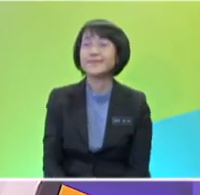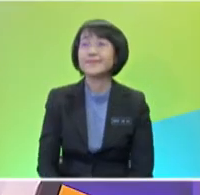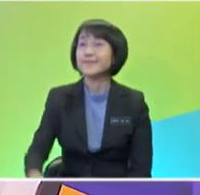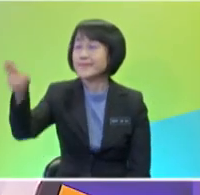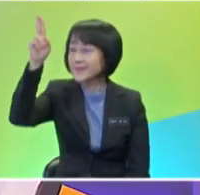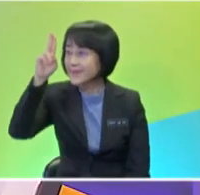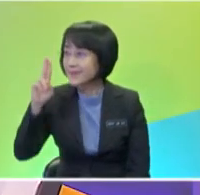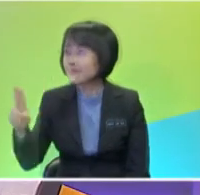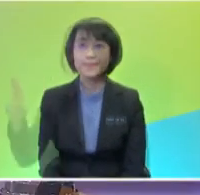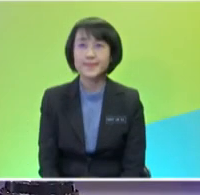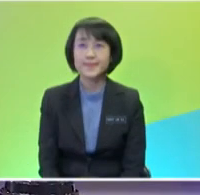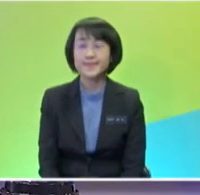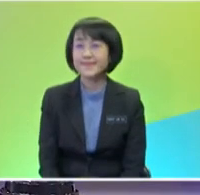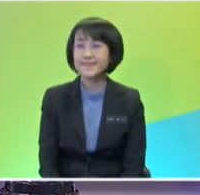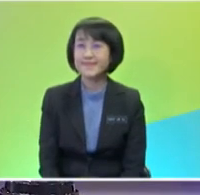hormati